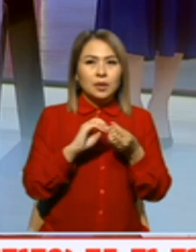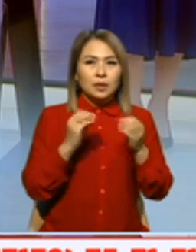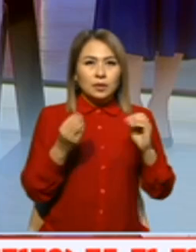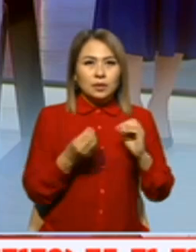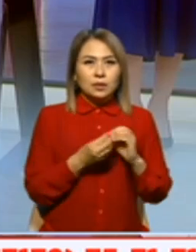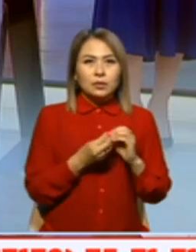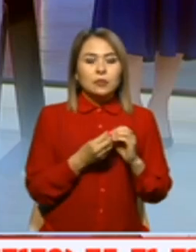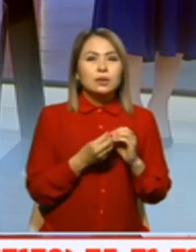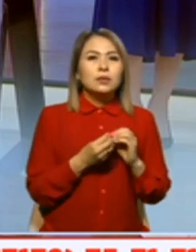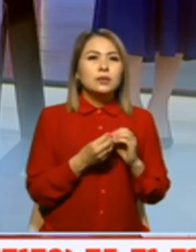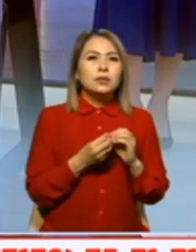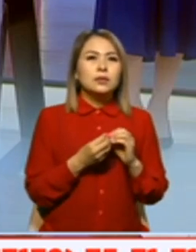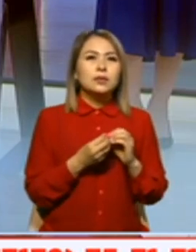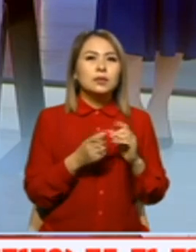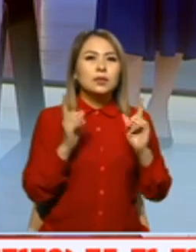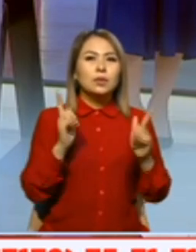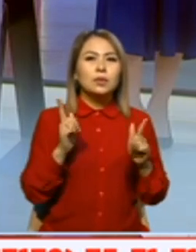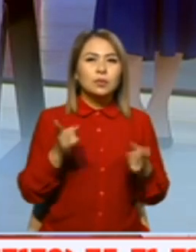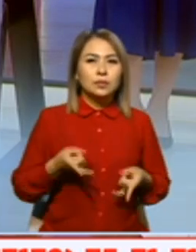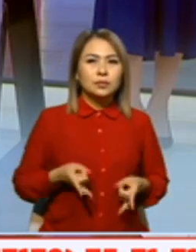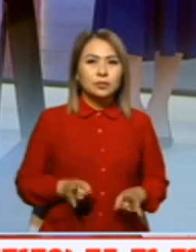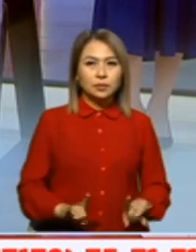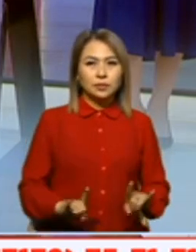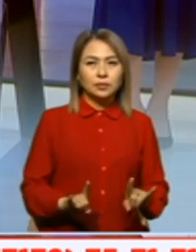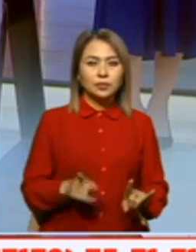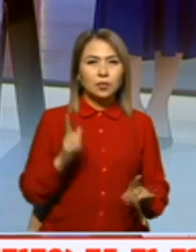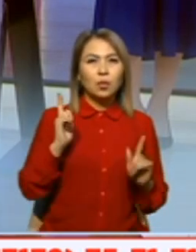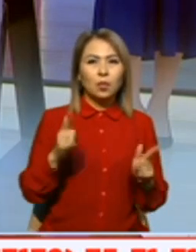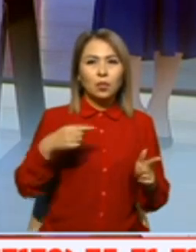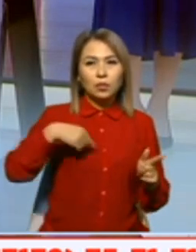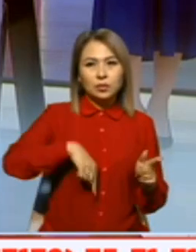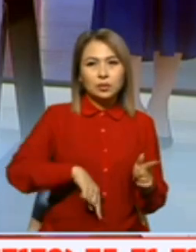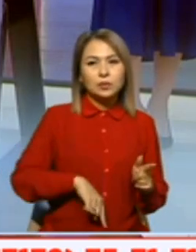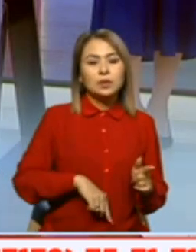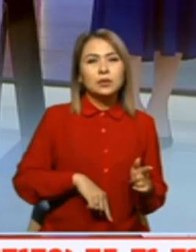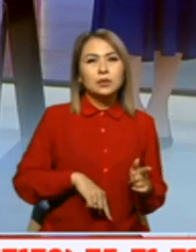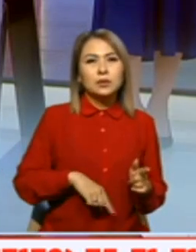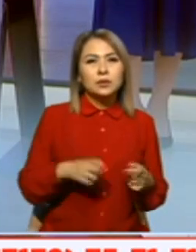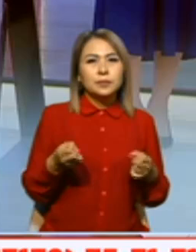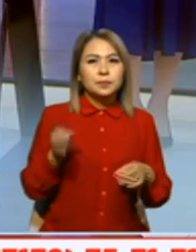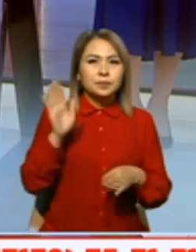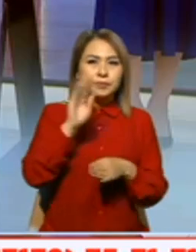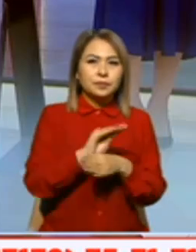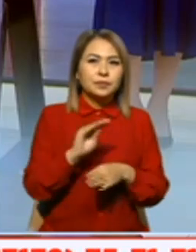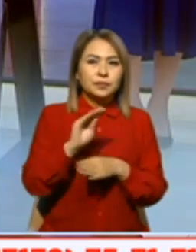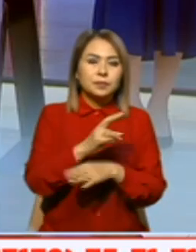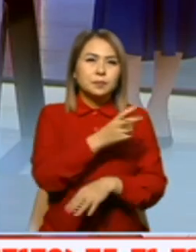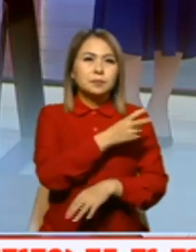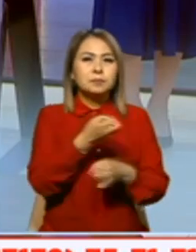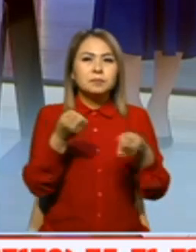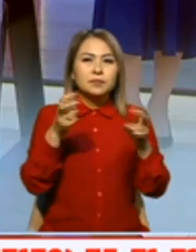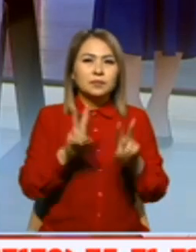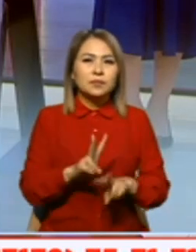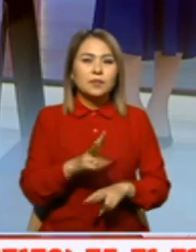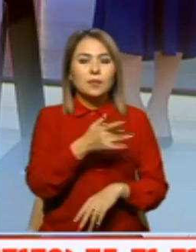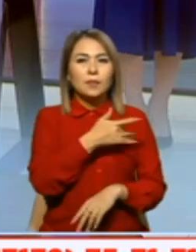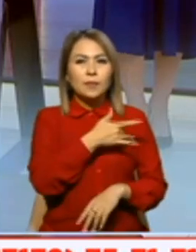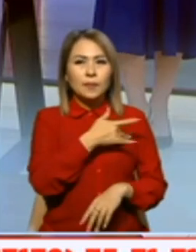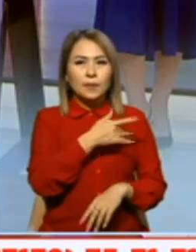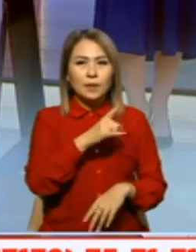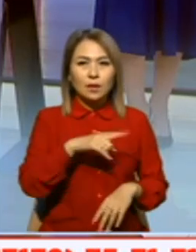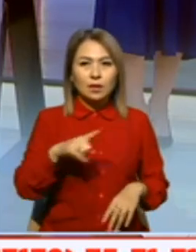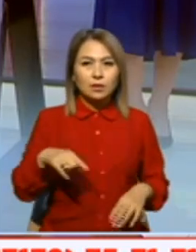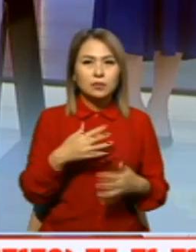жаңағы туа біткен ақауларды дамуы мүмкін ғой ішінде. Оларға қосымша мамандарды шақырамыз, мысалы, кардиолог мамандары.